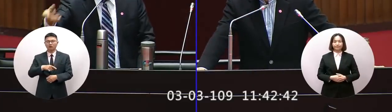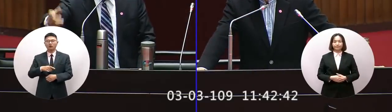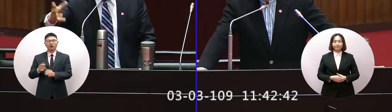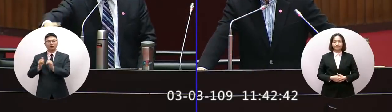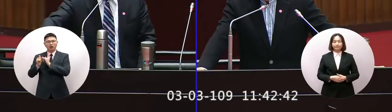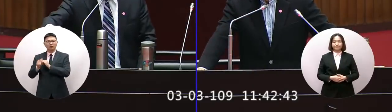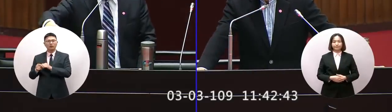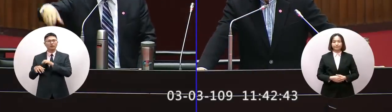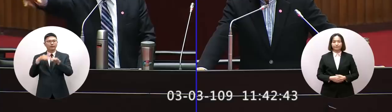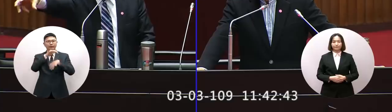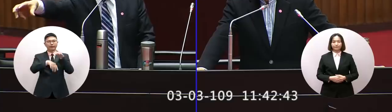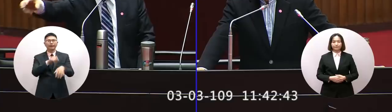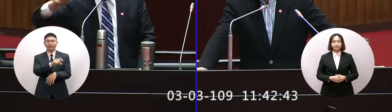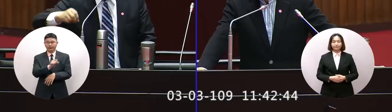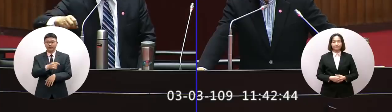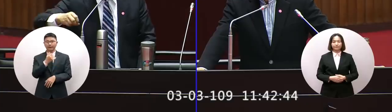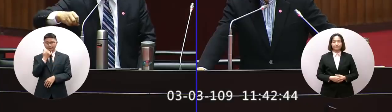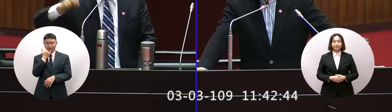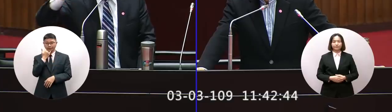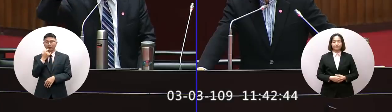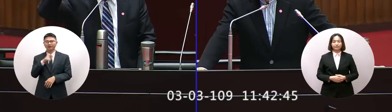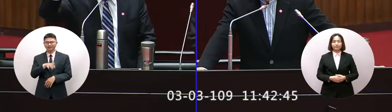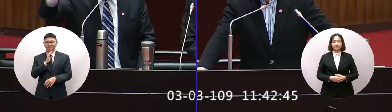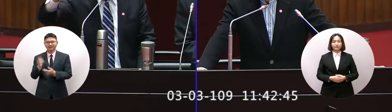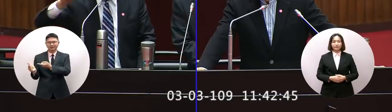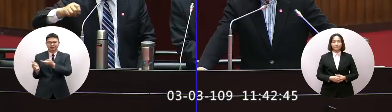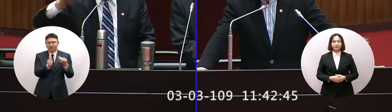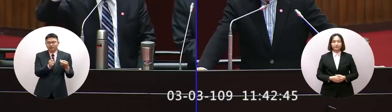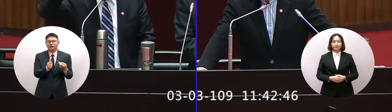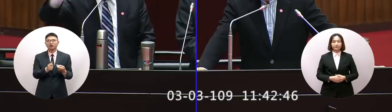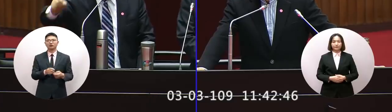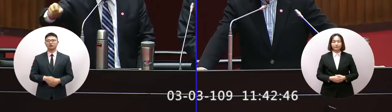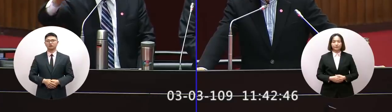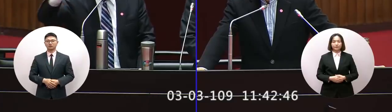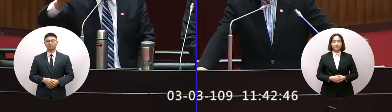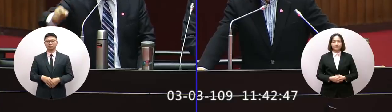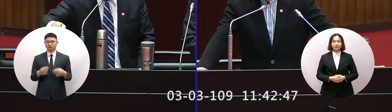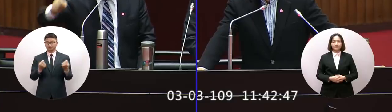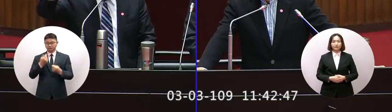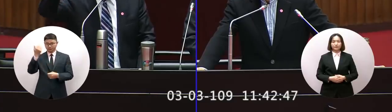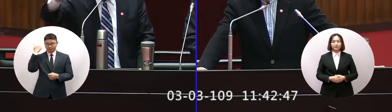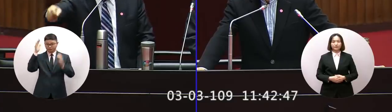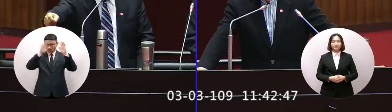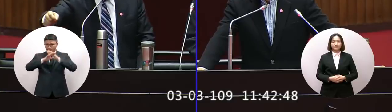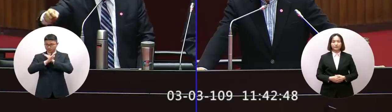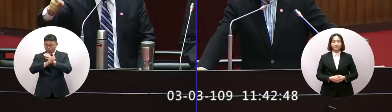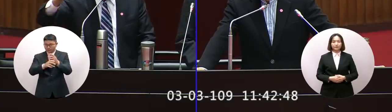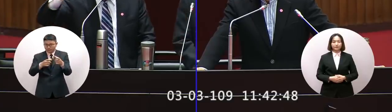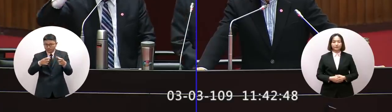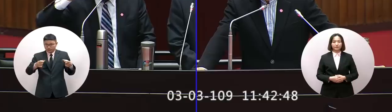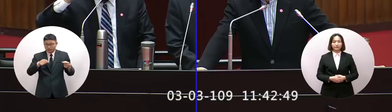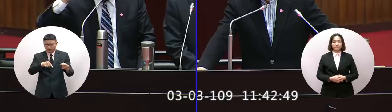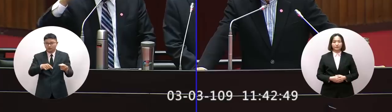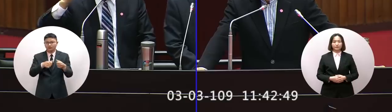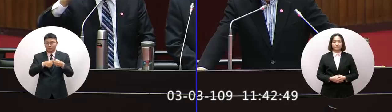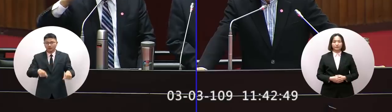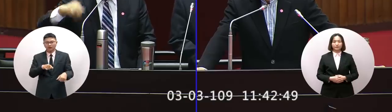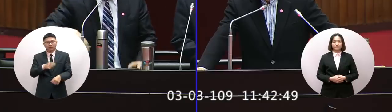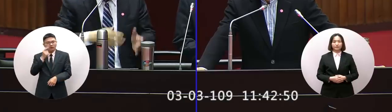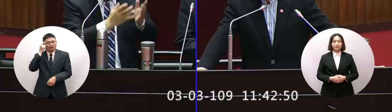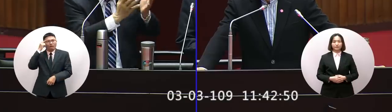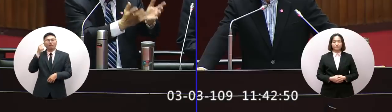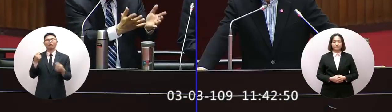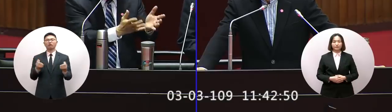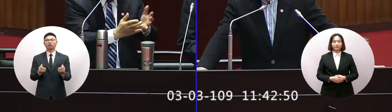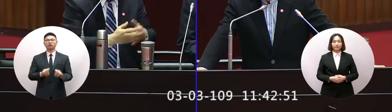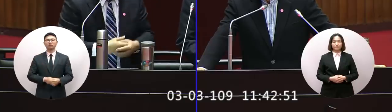消費這個消費是右影視的就是以前的這個我們夜市的抵用券的這個觀念